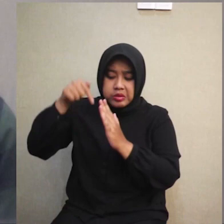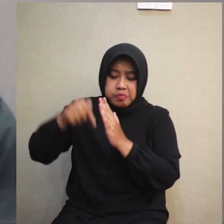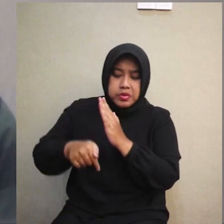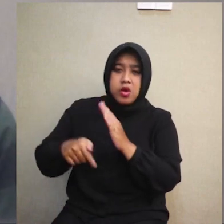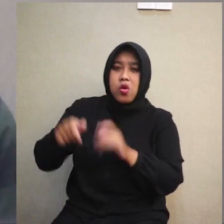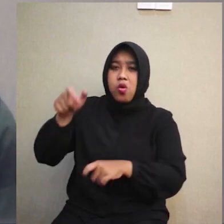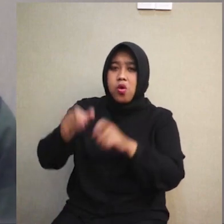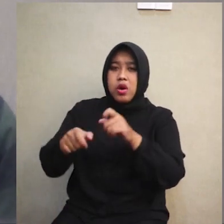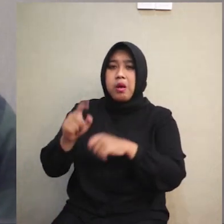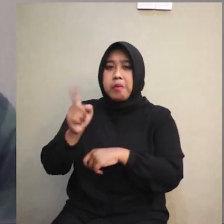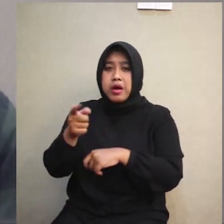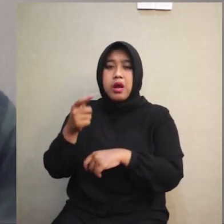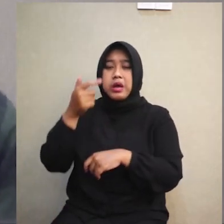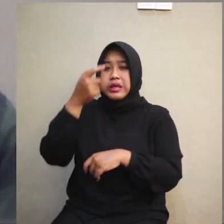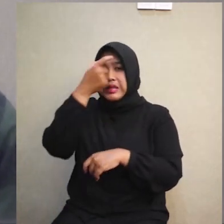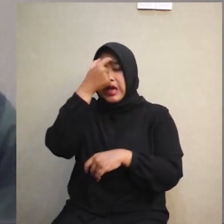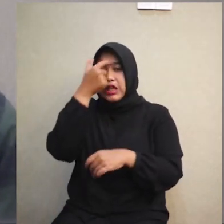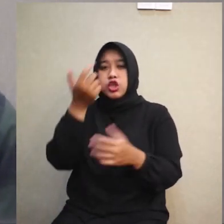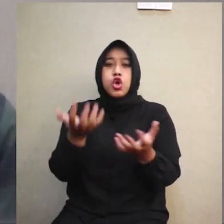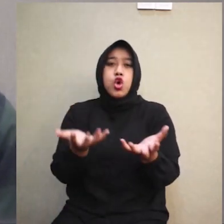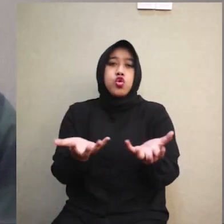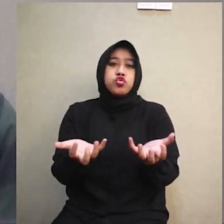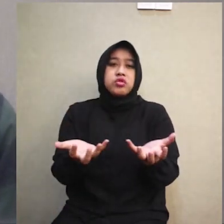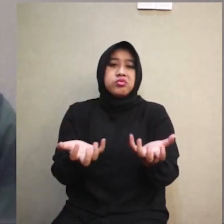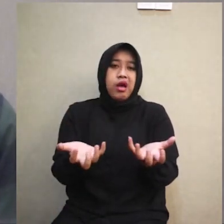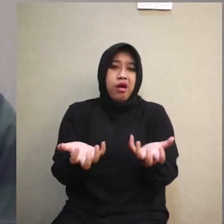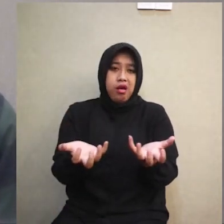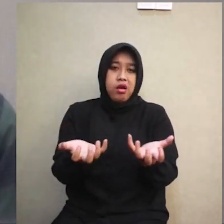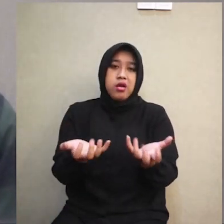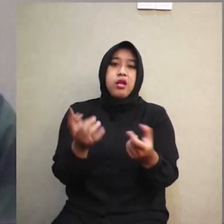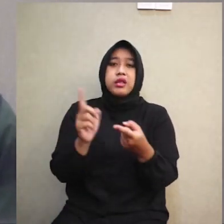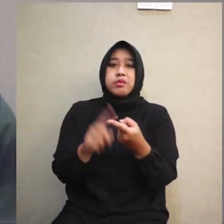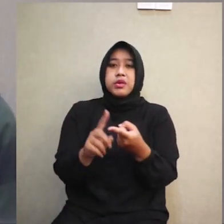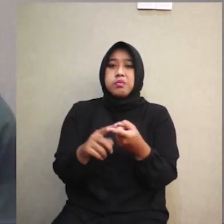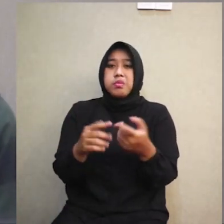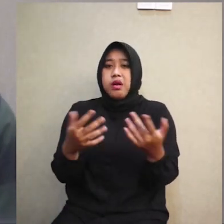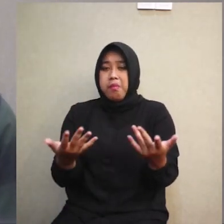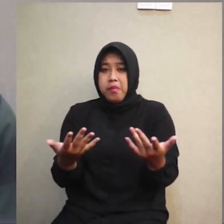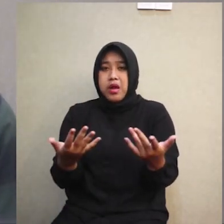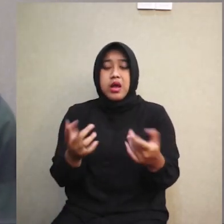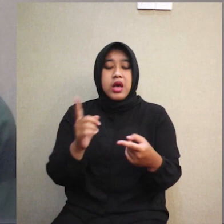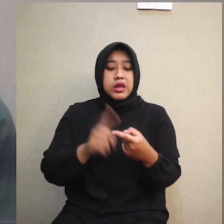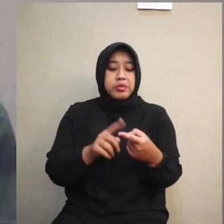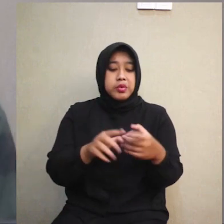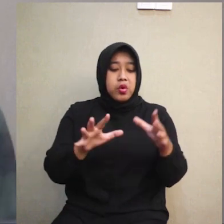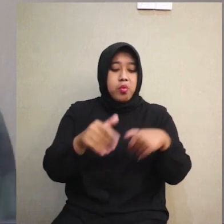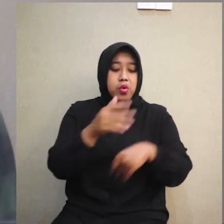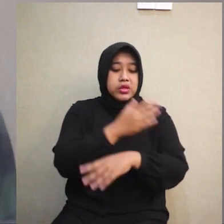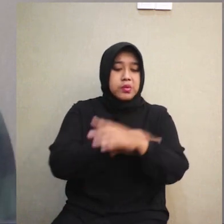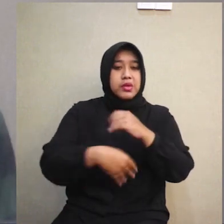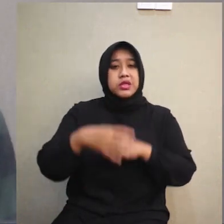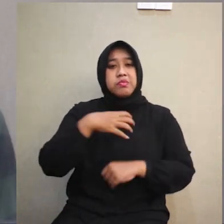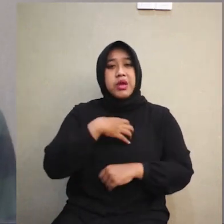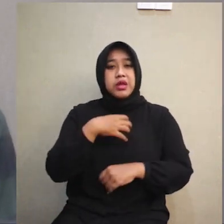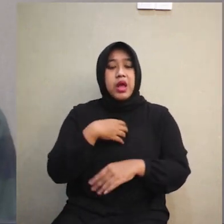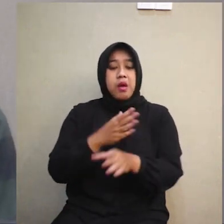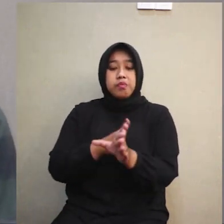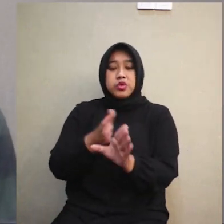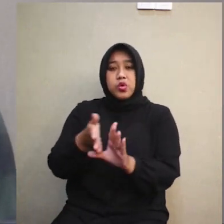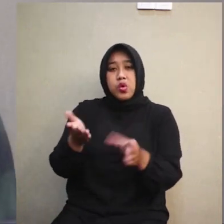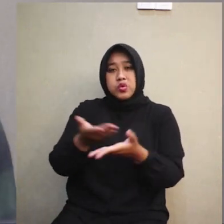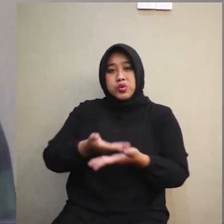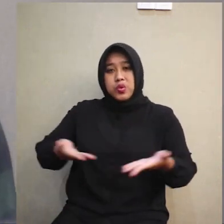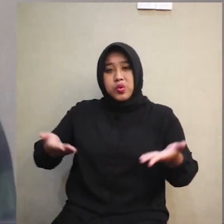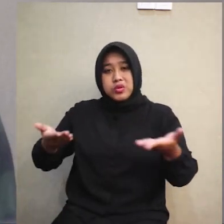mengalami kusta dan juga teman-teman kita yang disabilitas mental atau psiko sosial dan juga